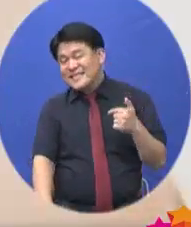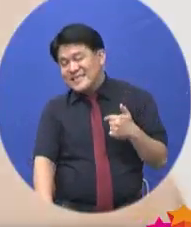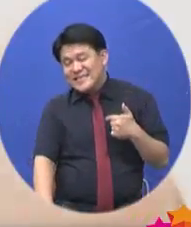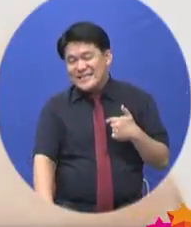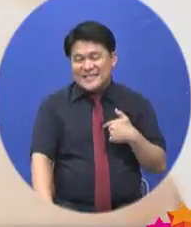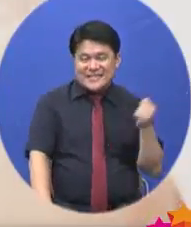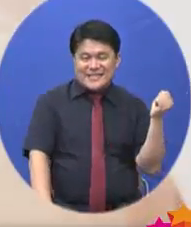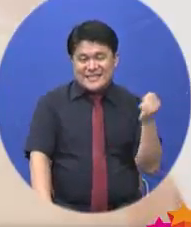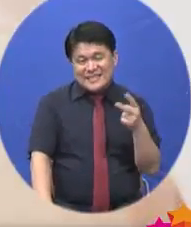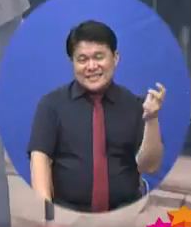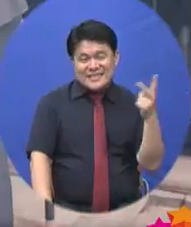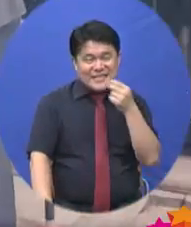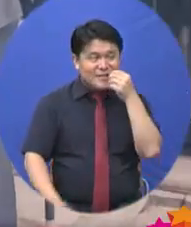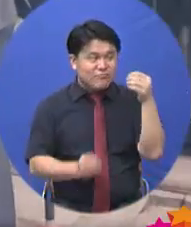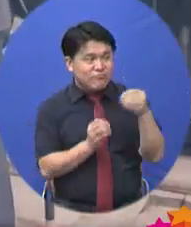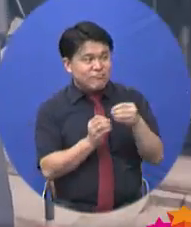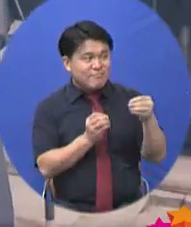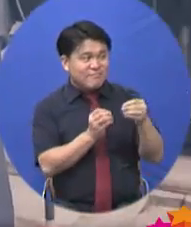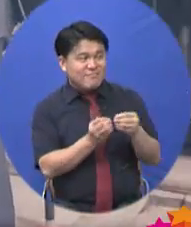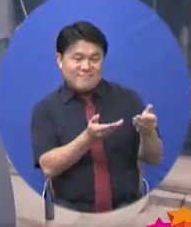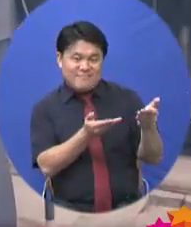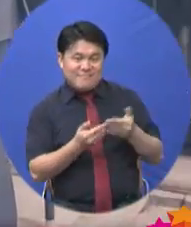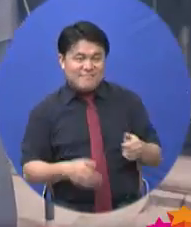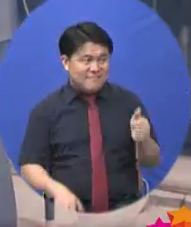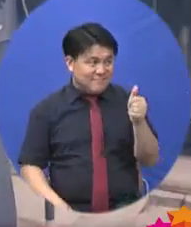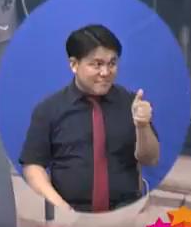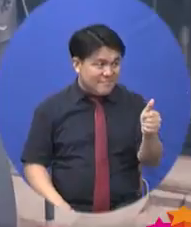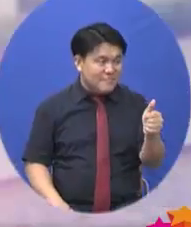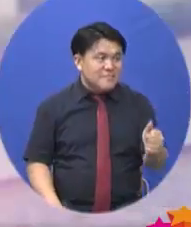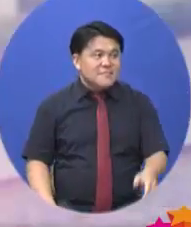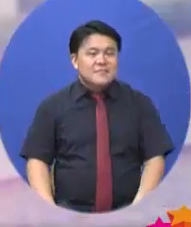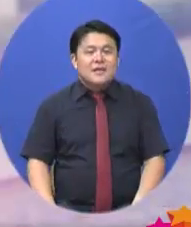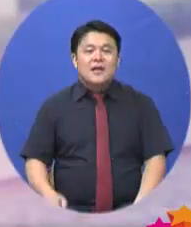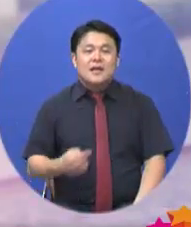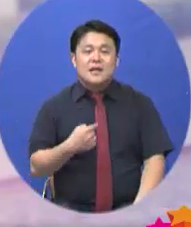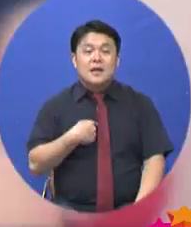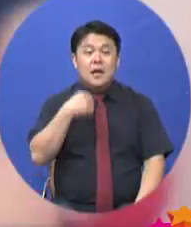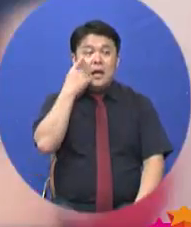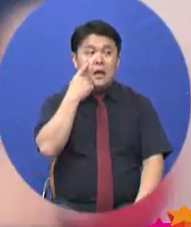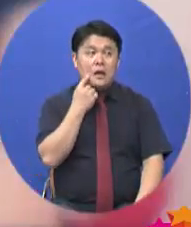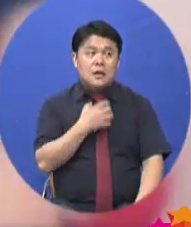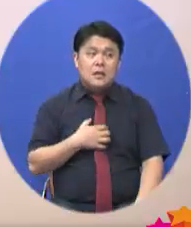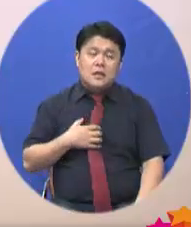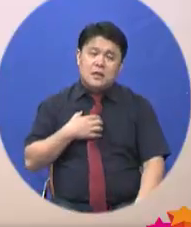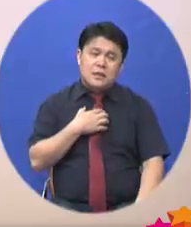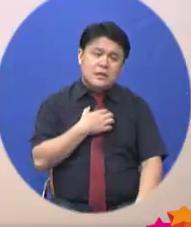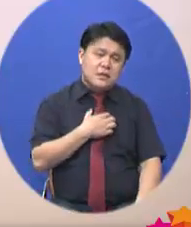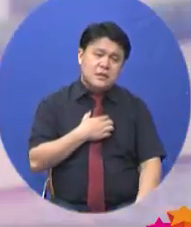내겐 자꾸 뽀뽀하는 남자 내가 슬픈